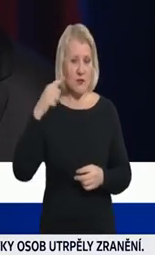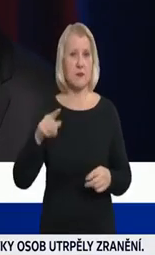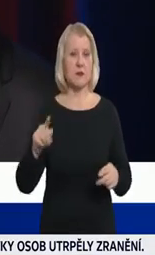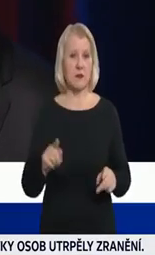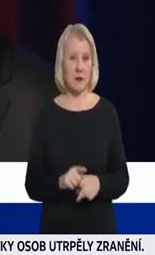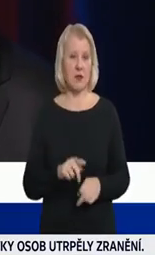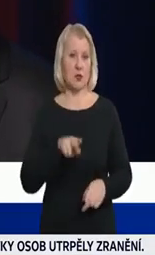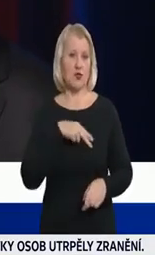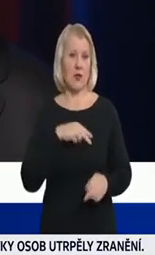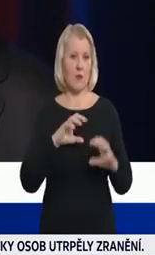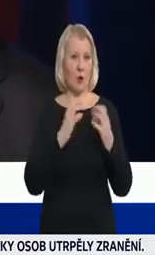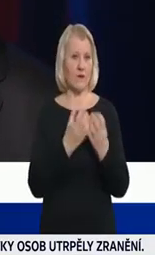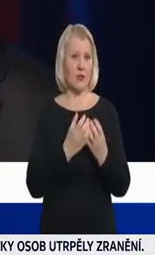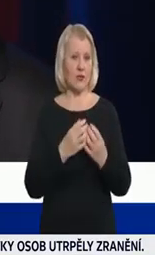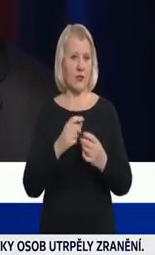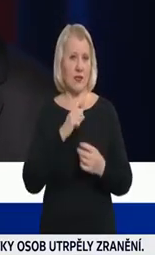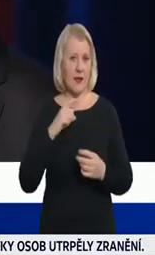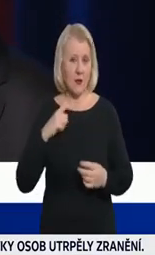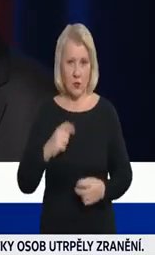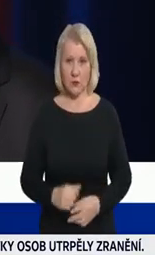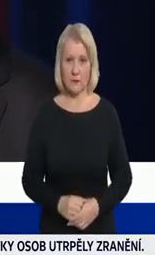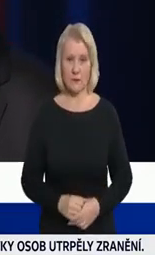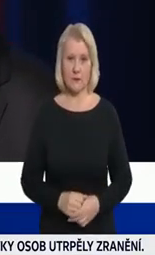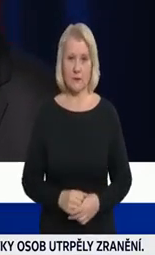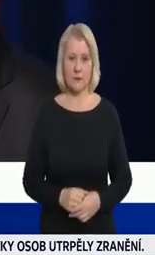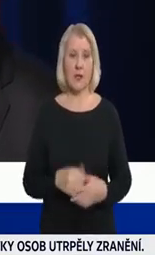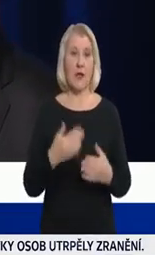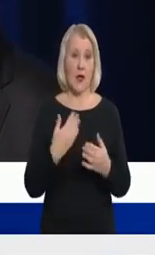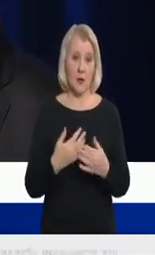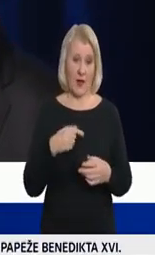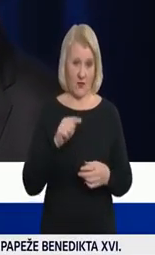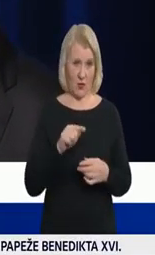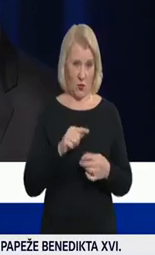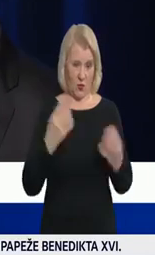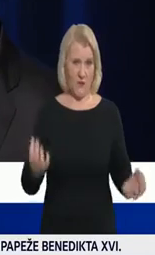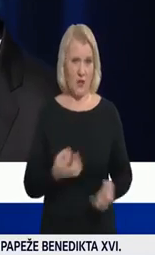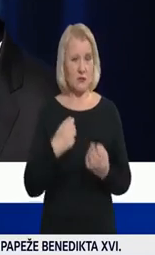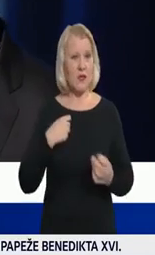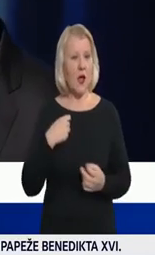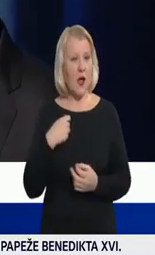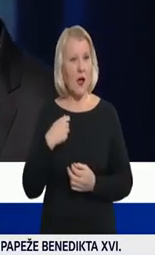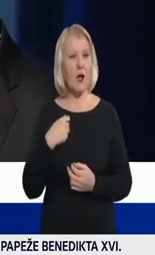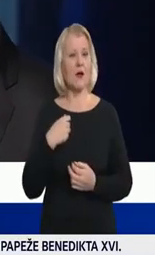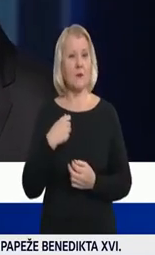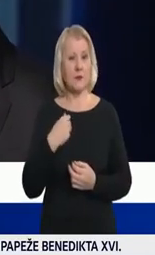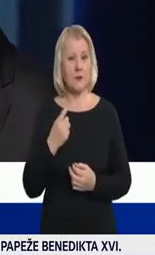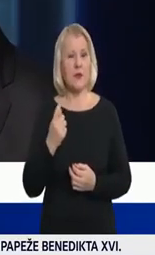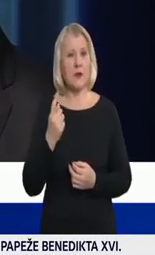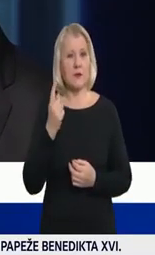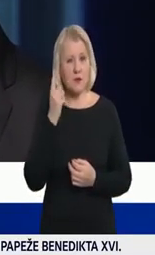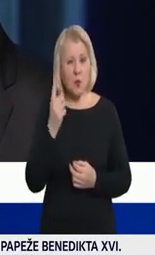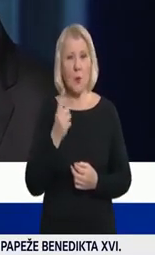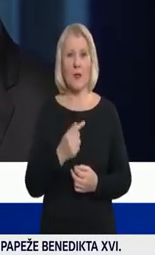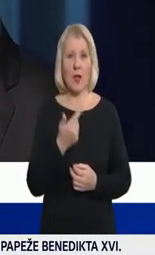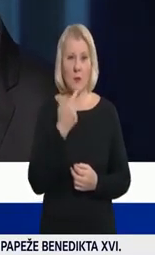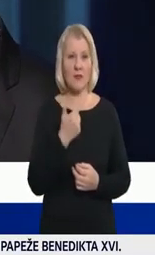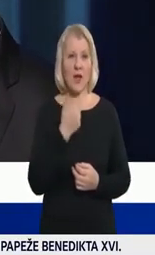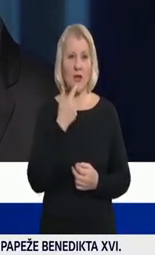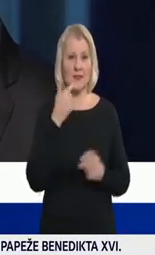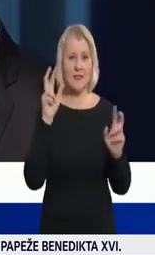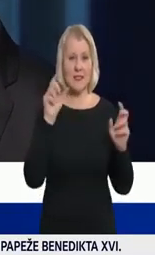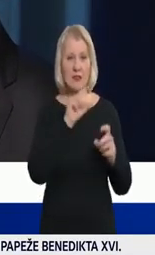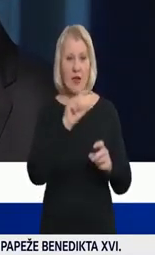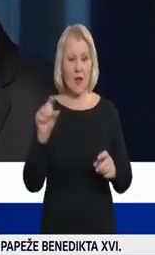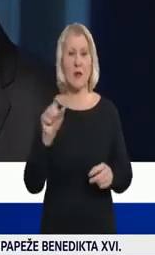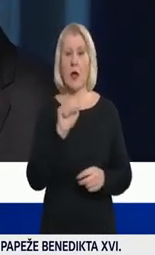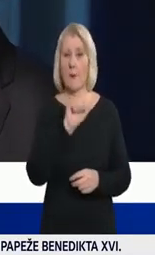Prosím. Tak já při téhle příležitosti si vzpomínám především na dva citáty. Ten